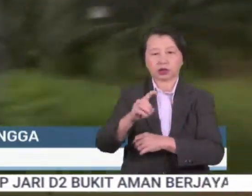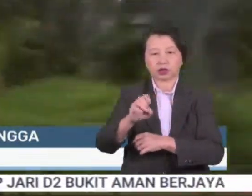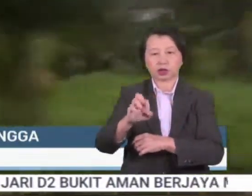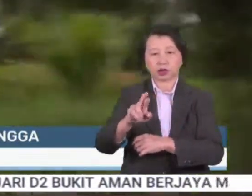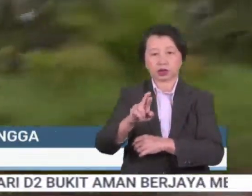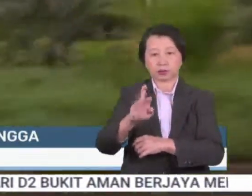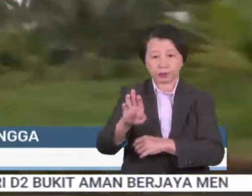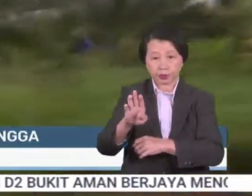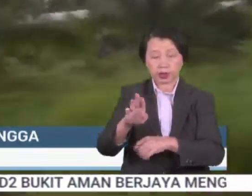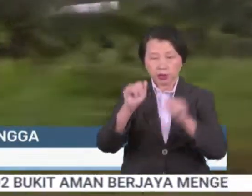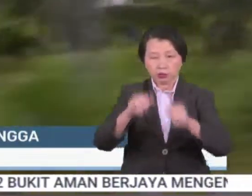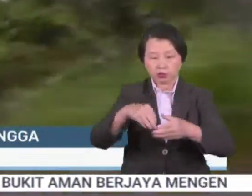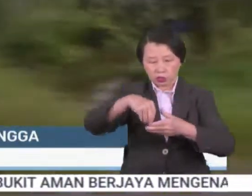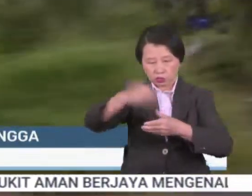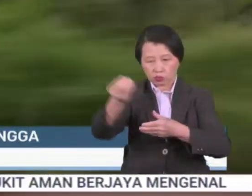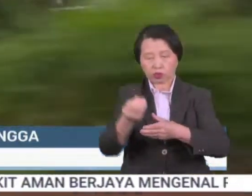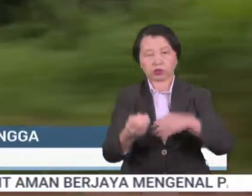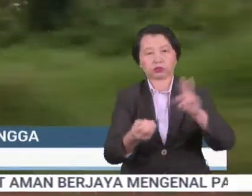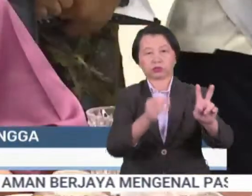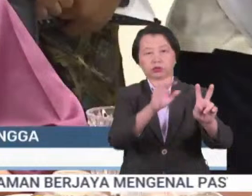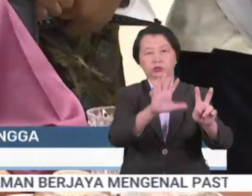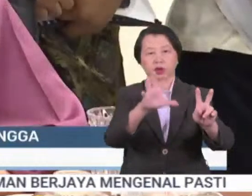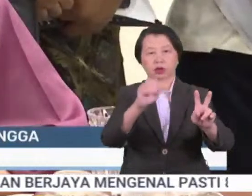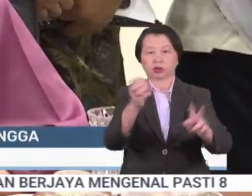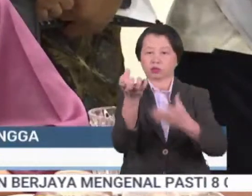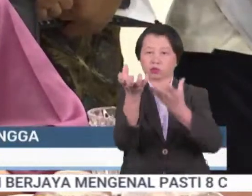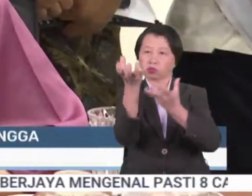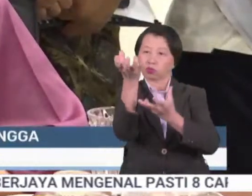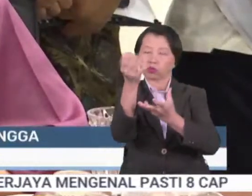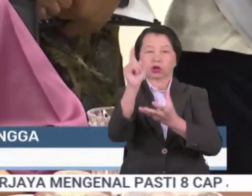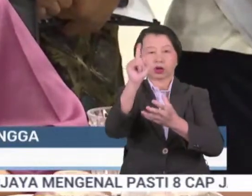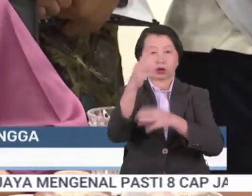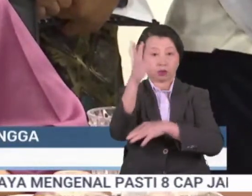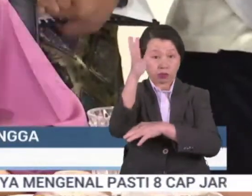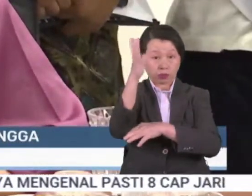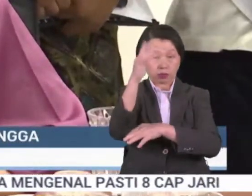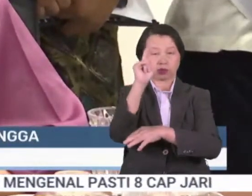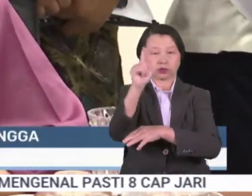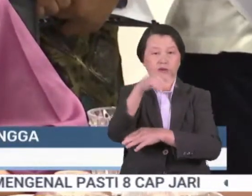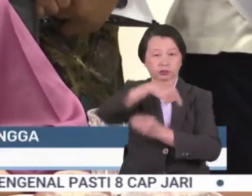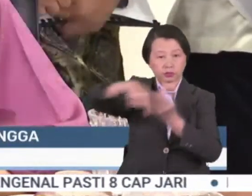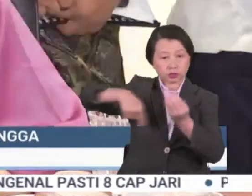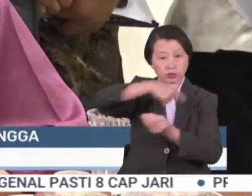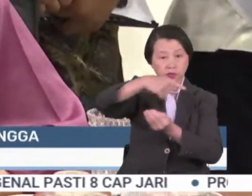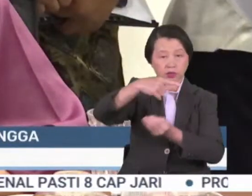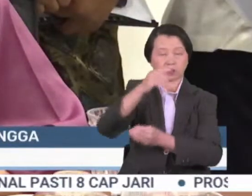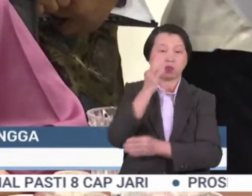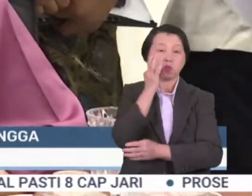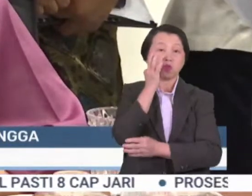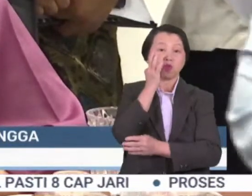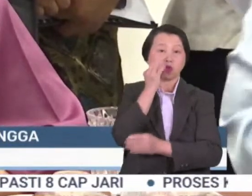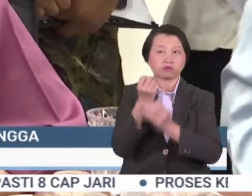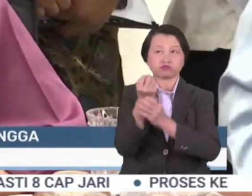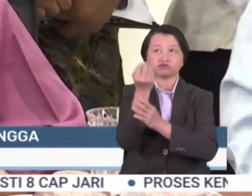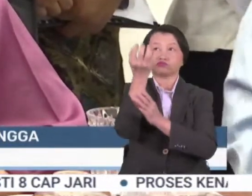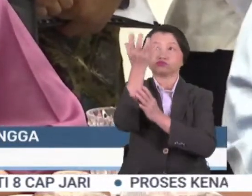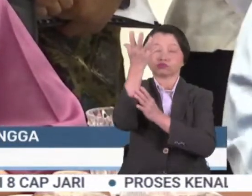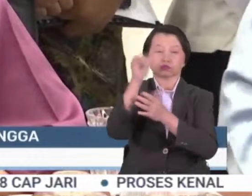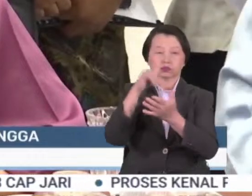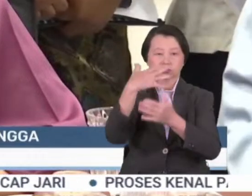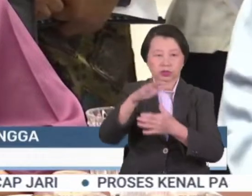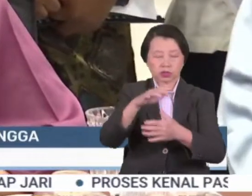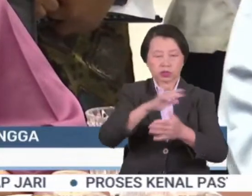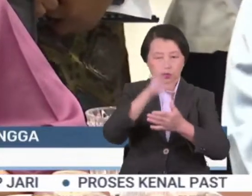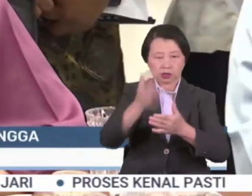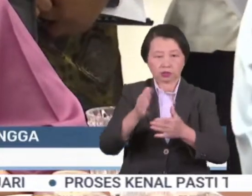tersebut yang mampu mengeluarkan 250 biji sepohon dalam satu kitaran berbuah bercakap dalam sidang media selepas